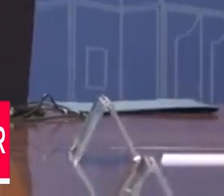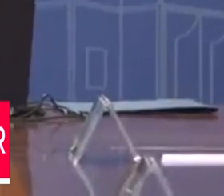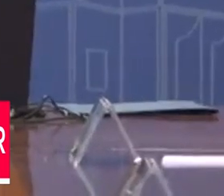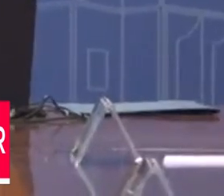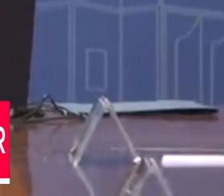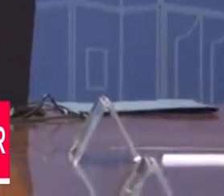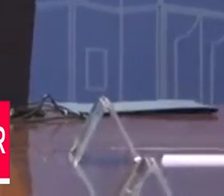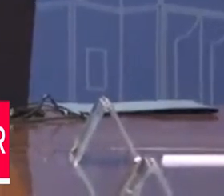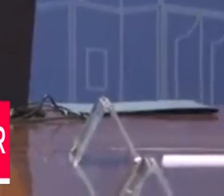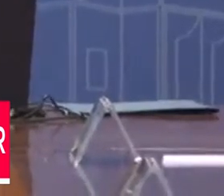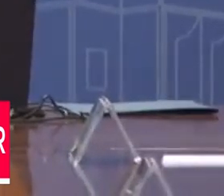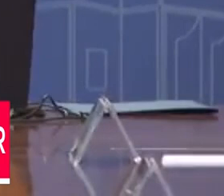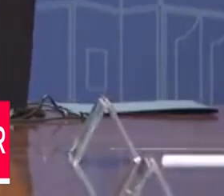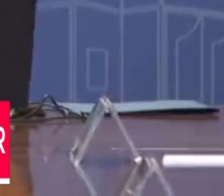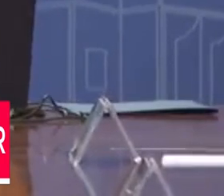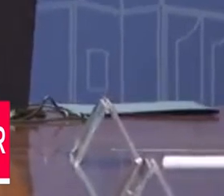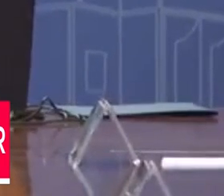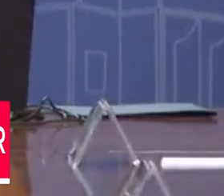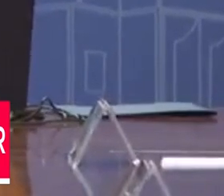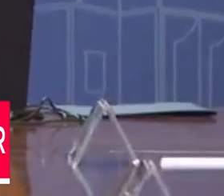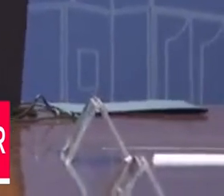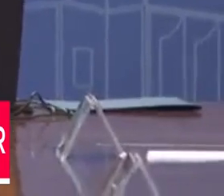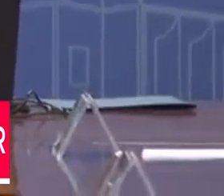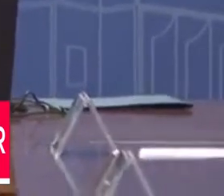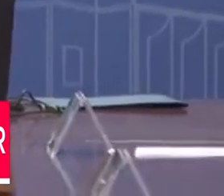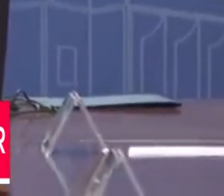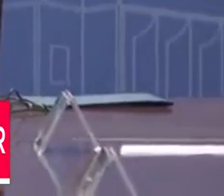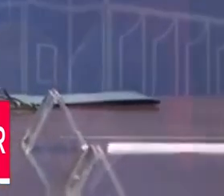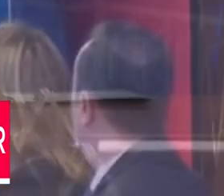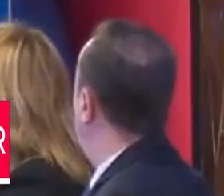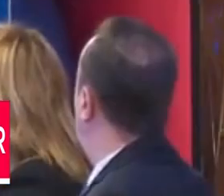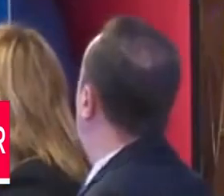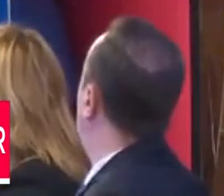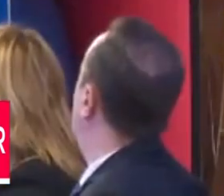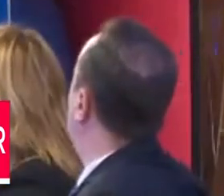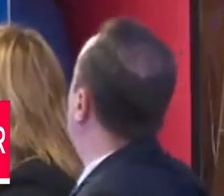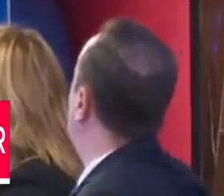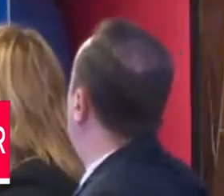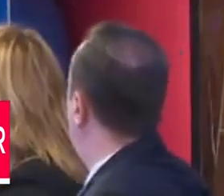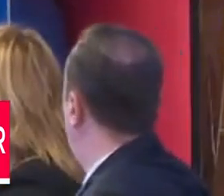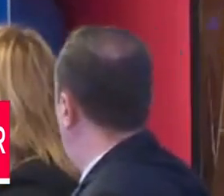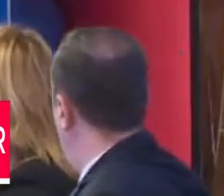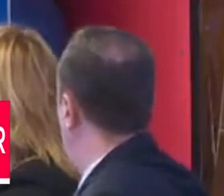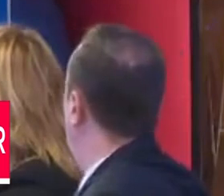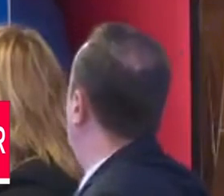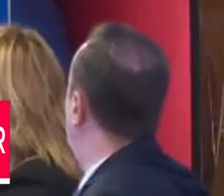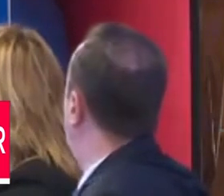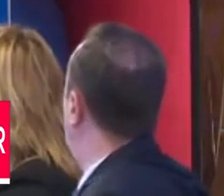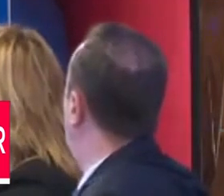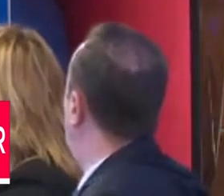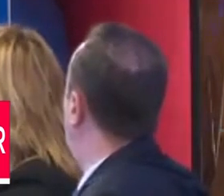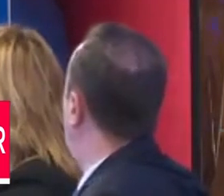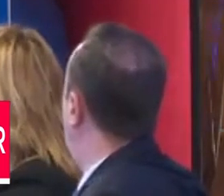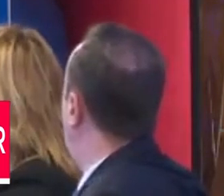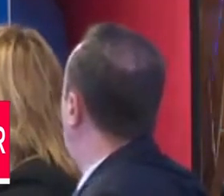guvernamental care folosește inteligență artificială. Nicolae Ciucă a făcut și o demonstrație de cum funcționează